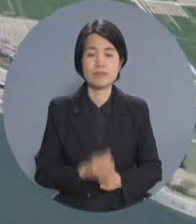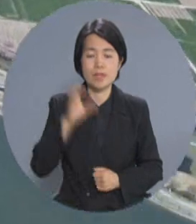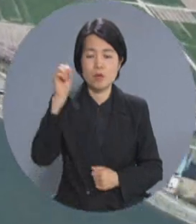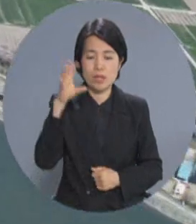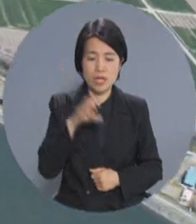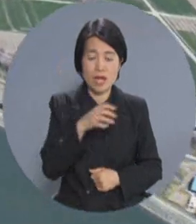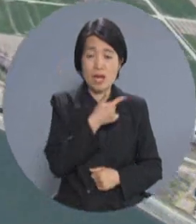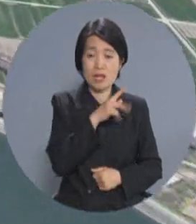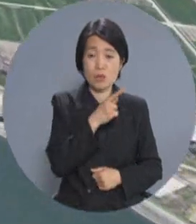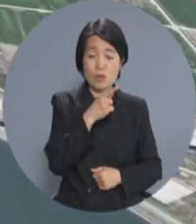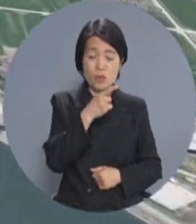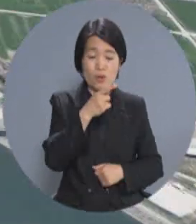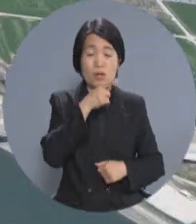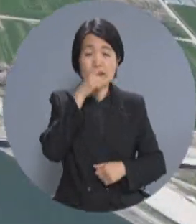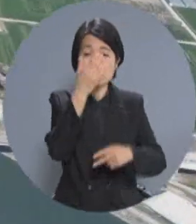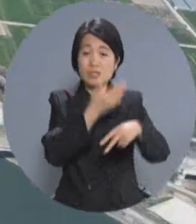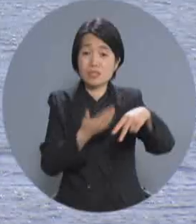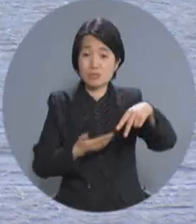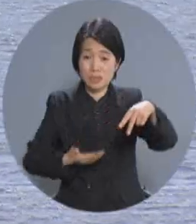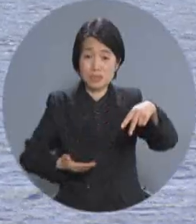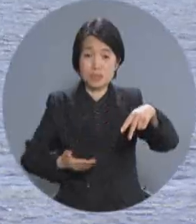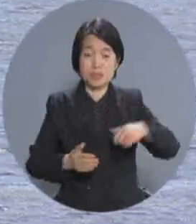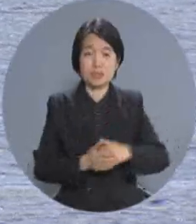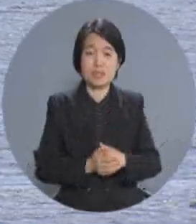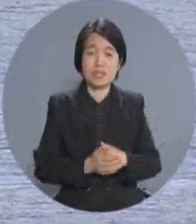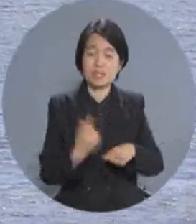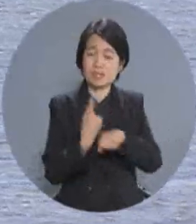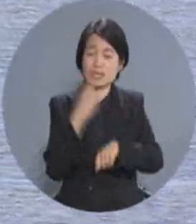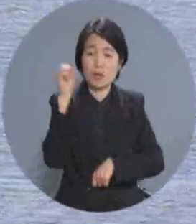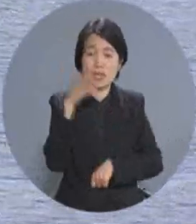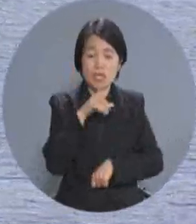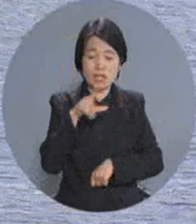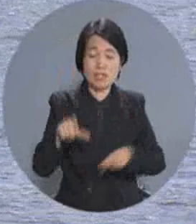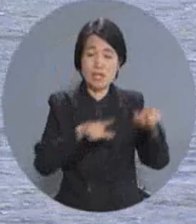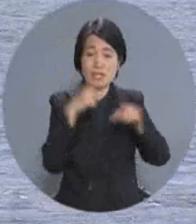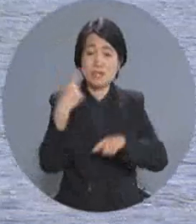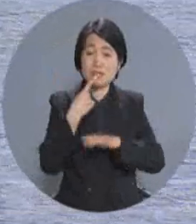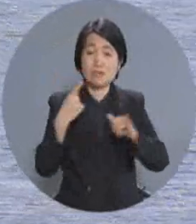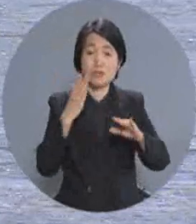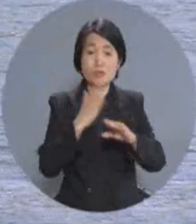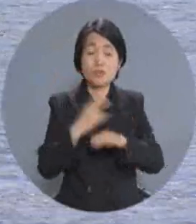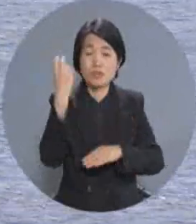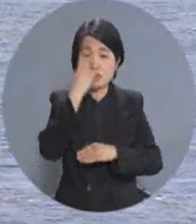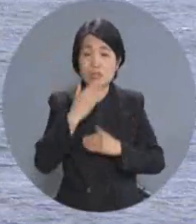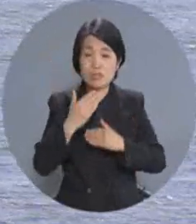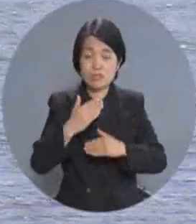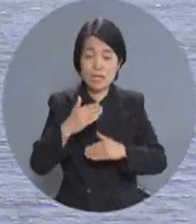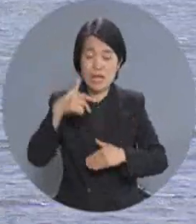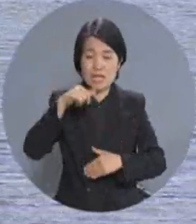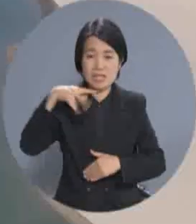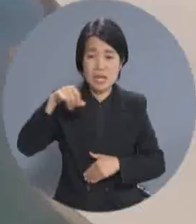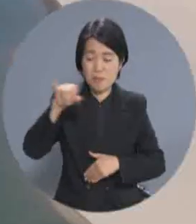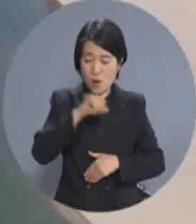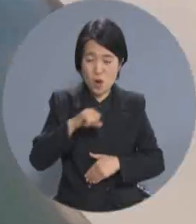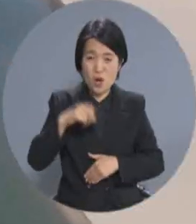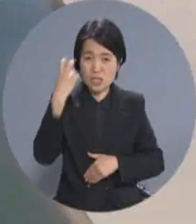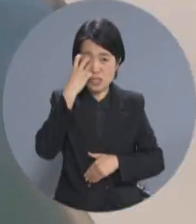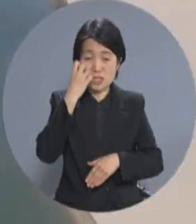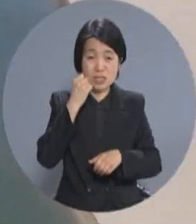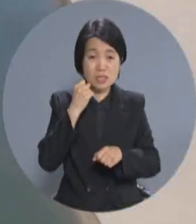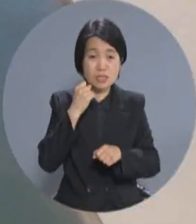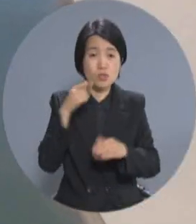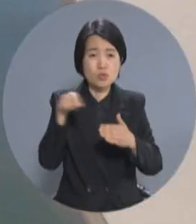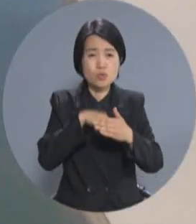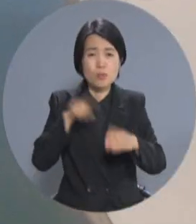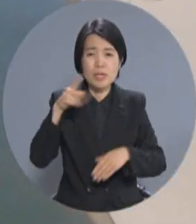광양과 하동을 가르는 삼진강입니다 지난해 광양지역 시민 천여명을 대상으로 실시한 기생충 검사에서 백수물